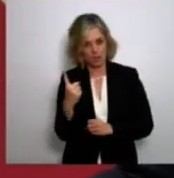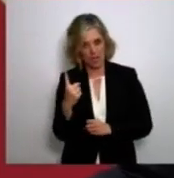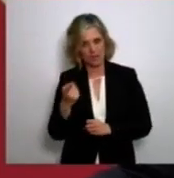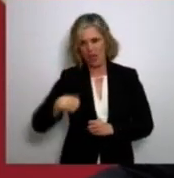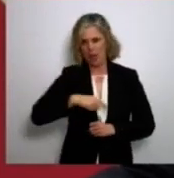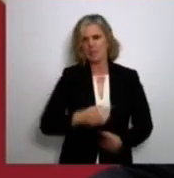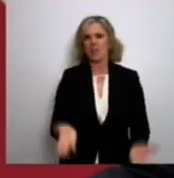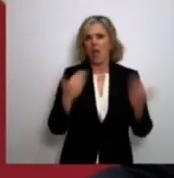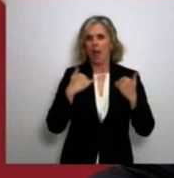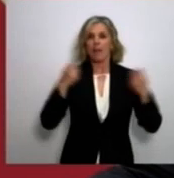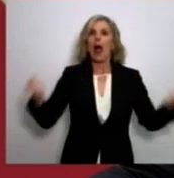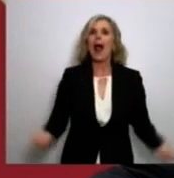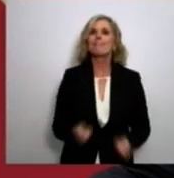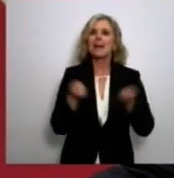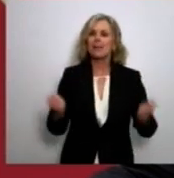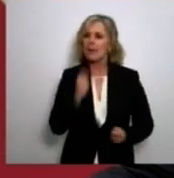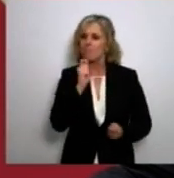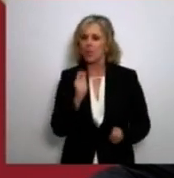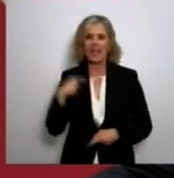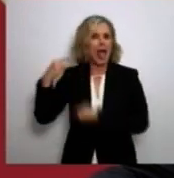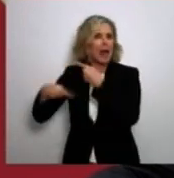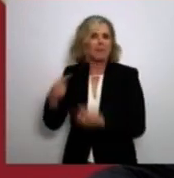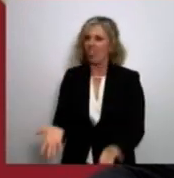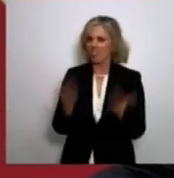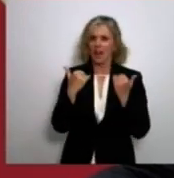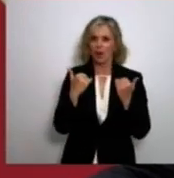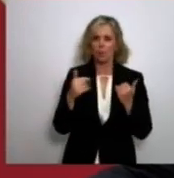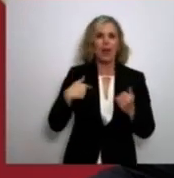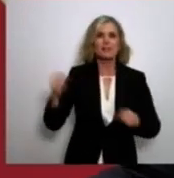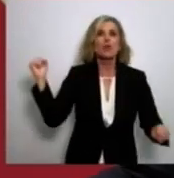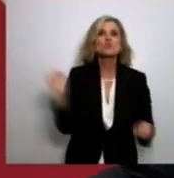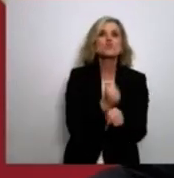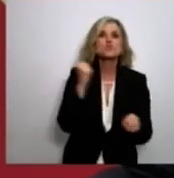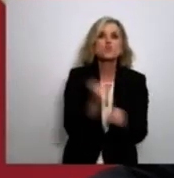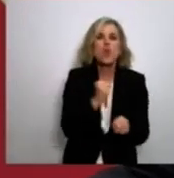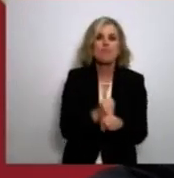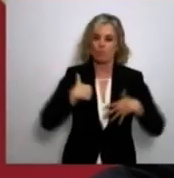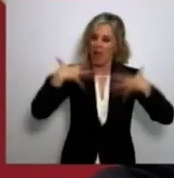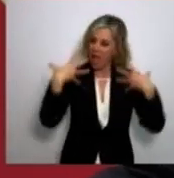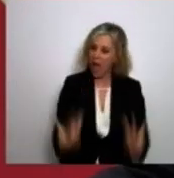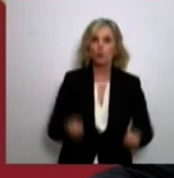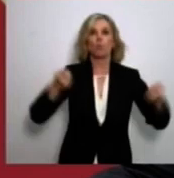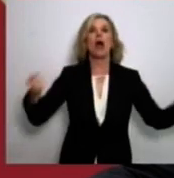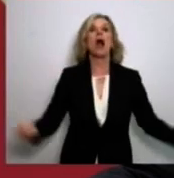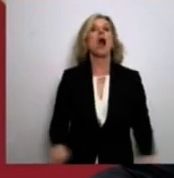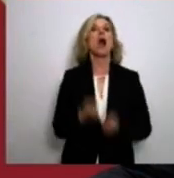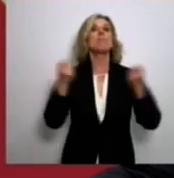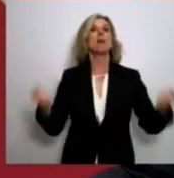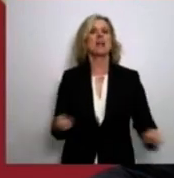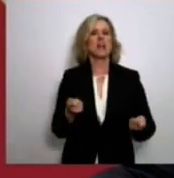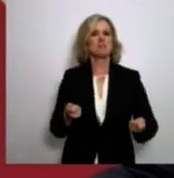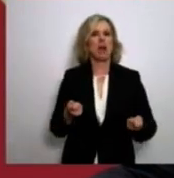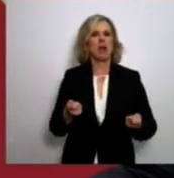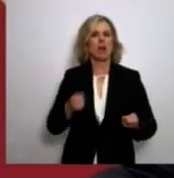επαγγελματίες πολιτικοί. Οι άνθρωποι οι οποίοι είναι δίπλα μου είναι άνθρωποι που έχουν επάγγελμα. Είναι άνθρωποι που έχουν